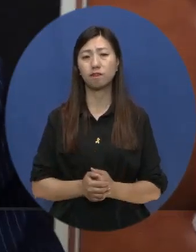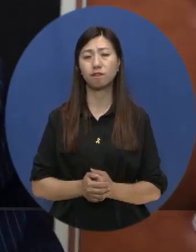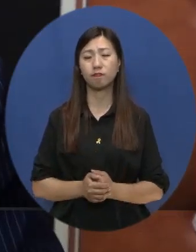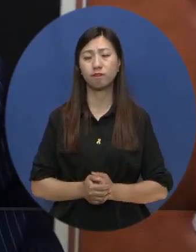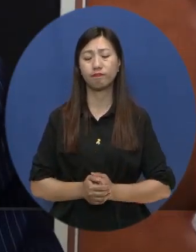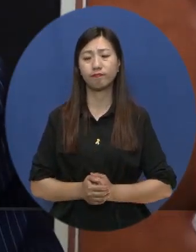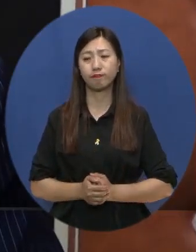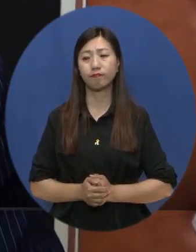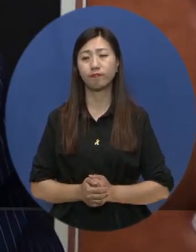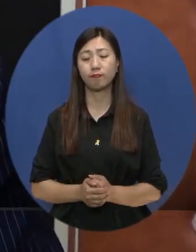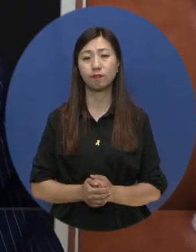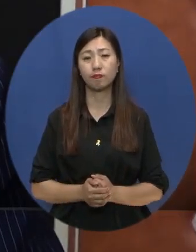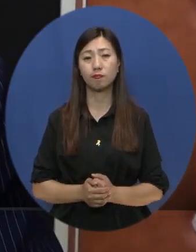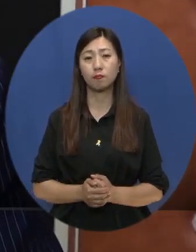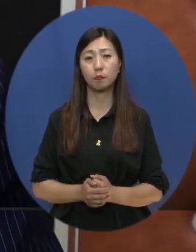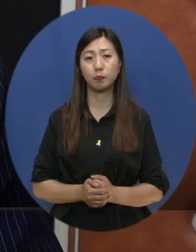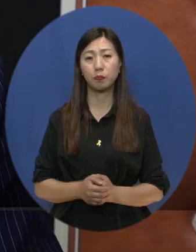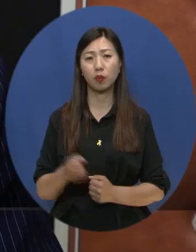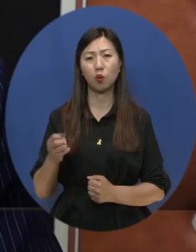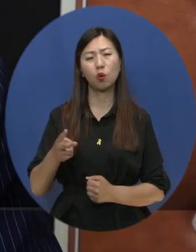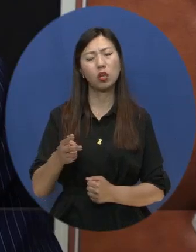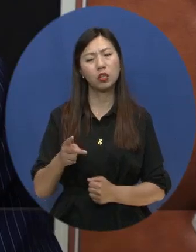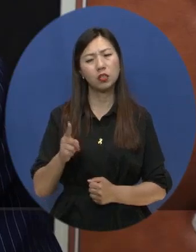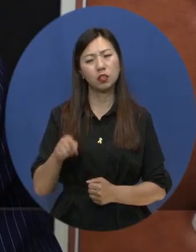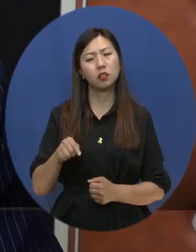그리고 또 뭐 그런